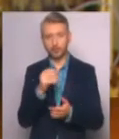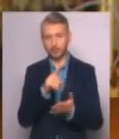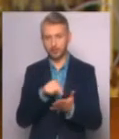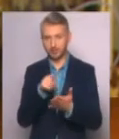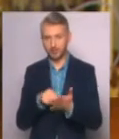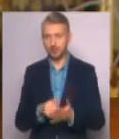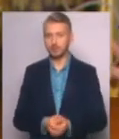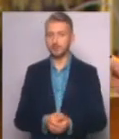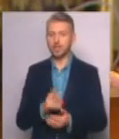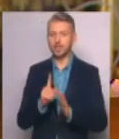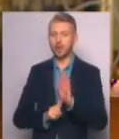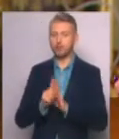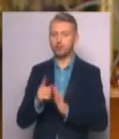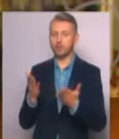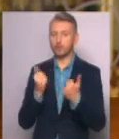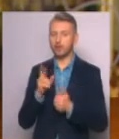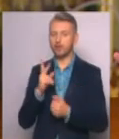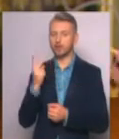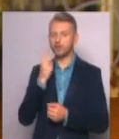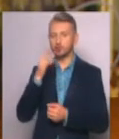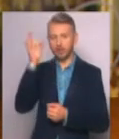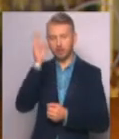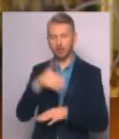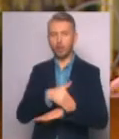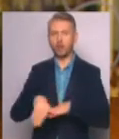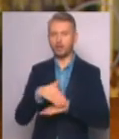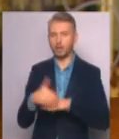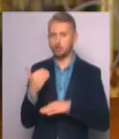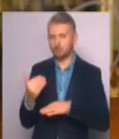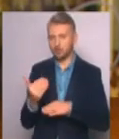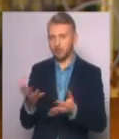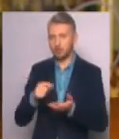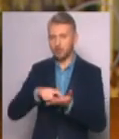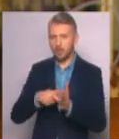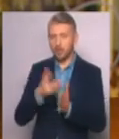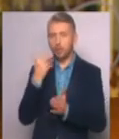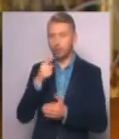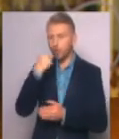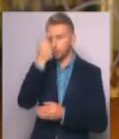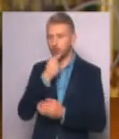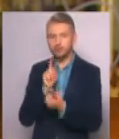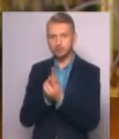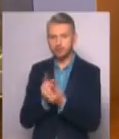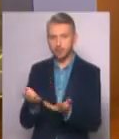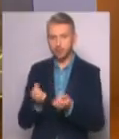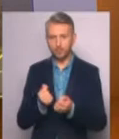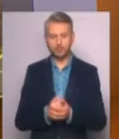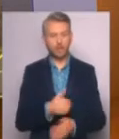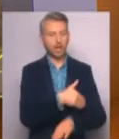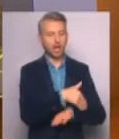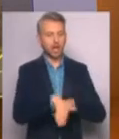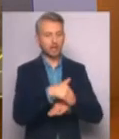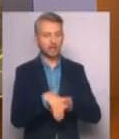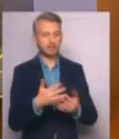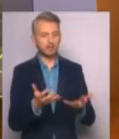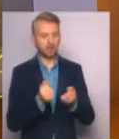Пане Вадиме, на початку давайте, як завжди, нагадаємо адресу приймальні, коли у вас особистий прийом. Прошу. Адреса